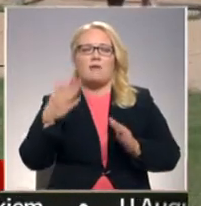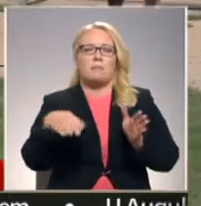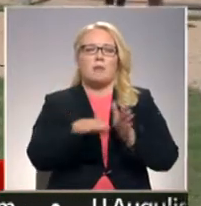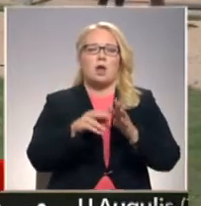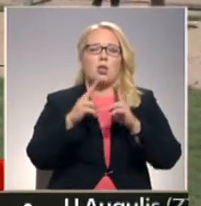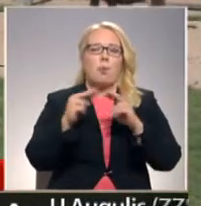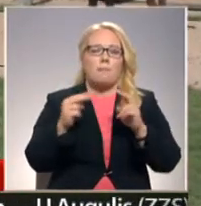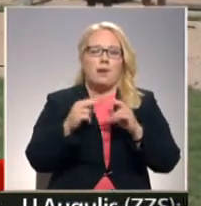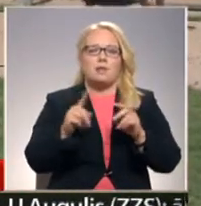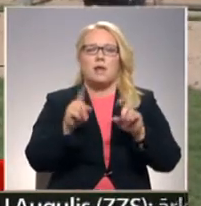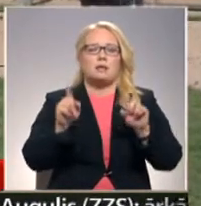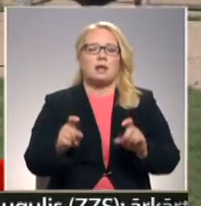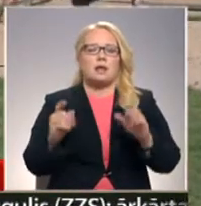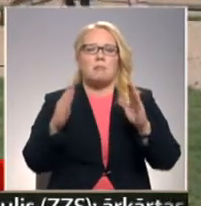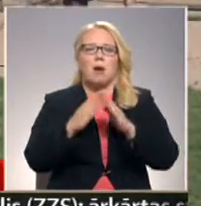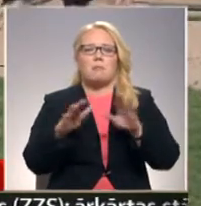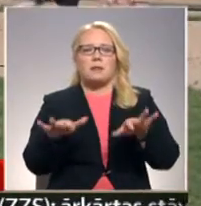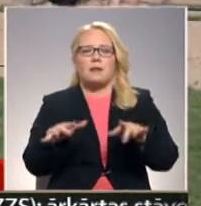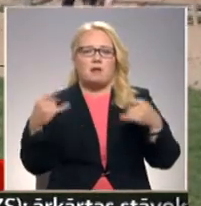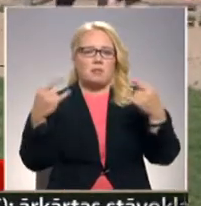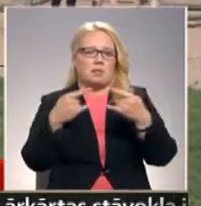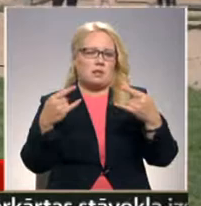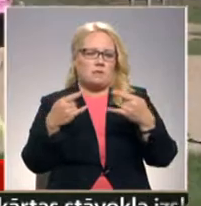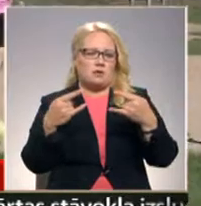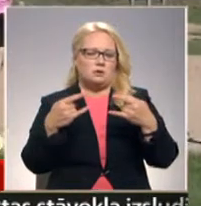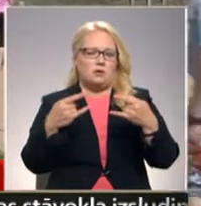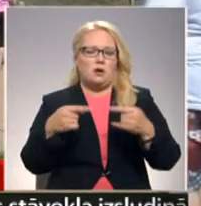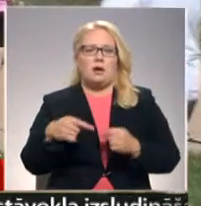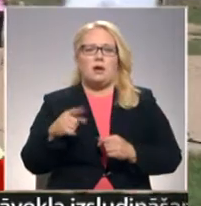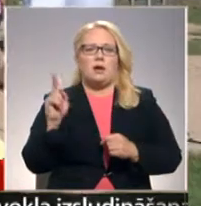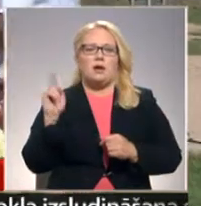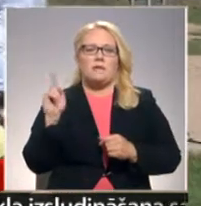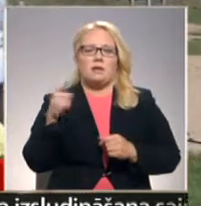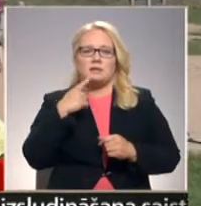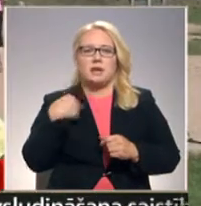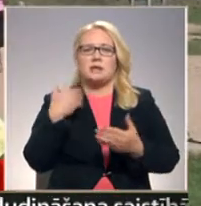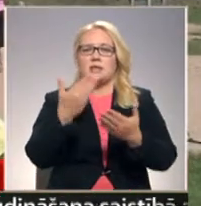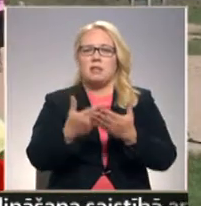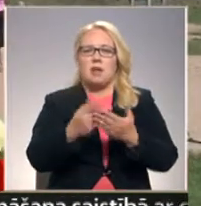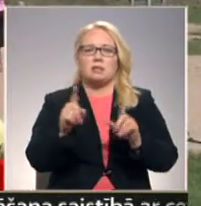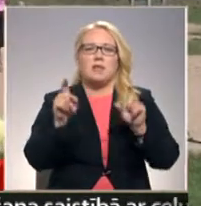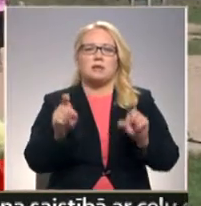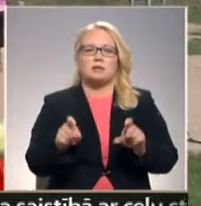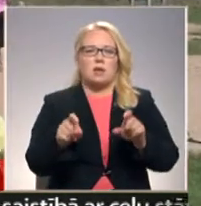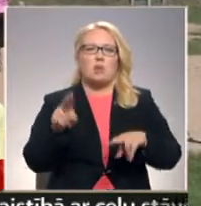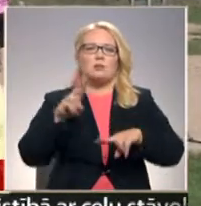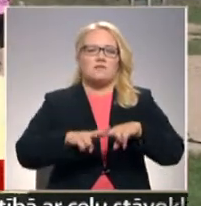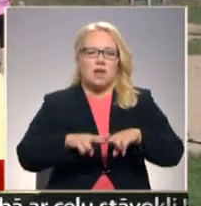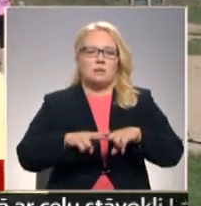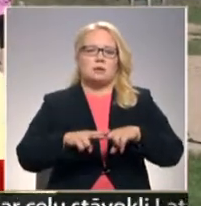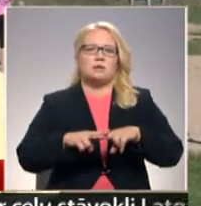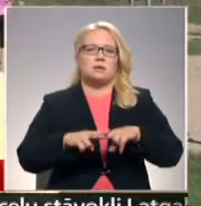nometnēs, nesēdēt mājās pie datora vai pie televizora vai tablete. Es ieteiktu nesēdēt tur uz vietas